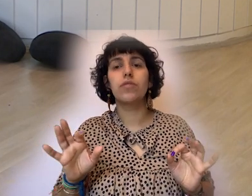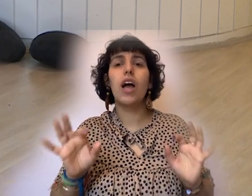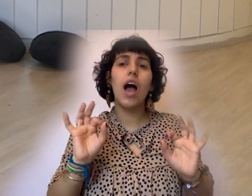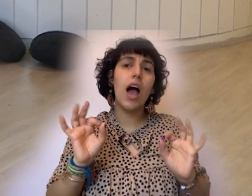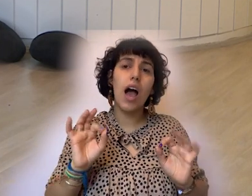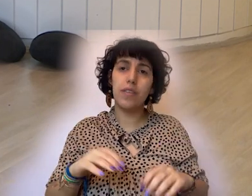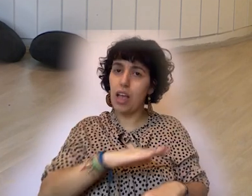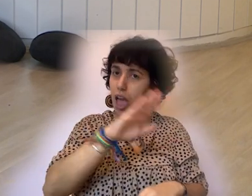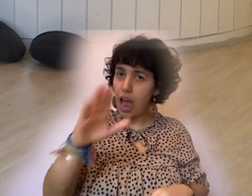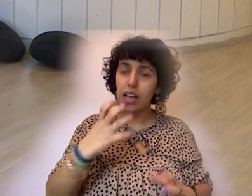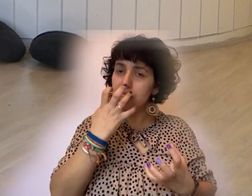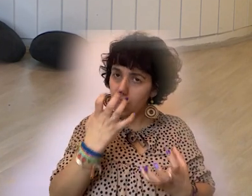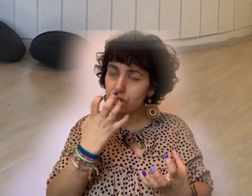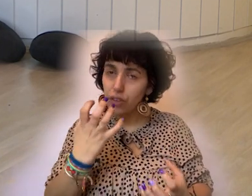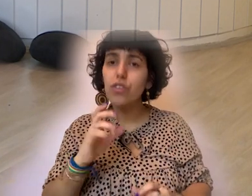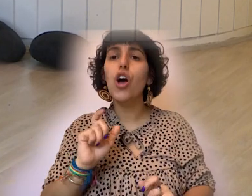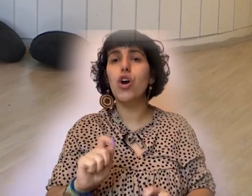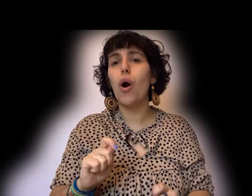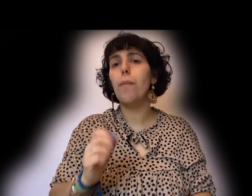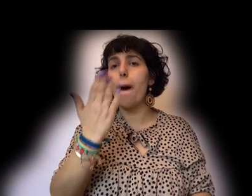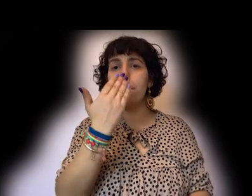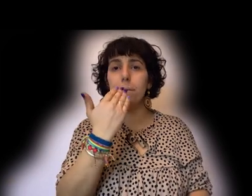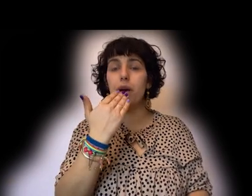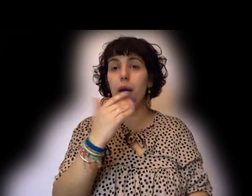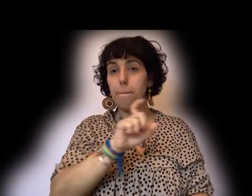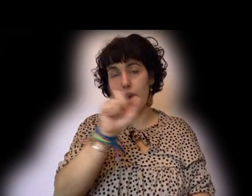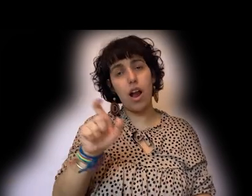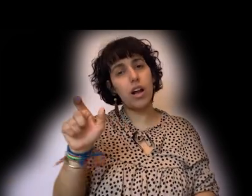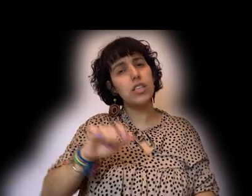mesela unutmayın Onun için belki bir yerde deneyebilirsiniz